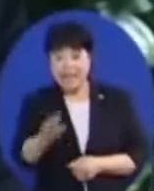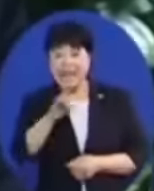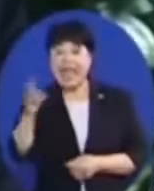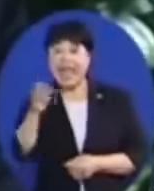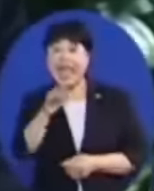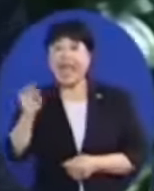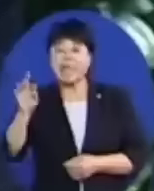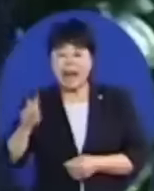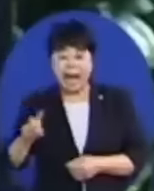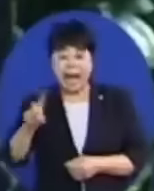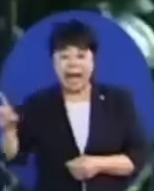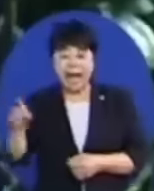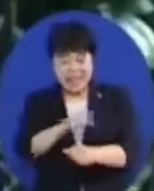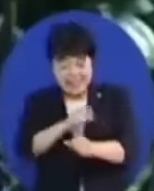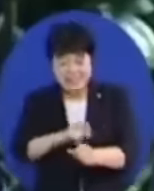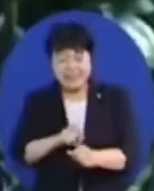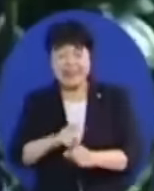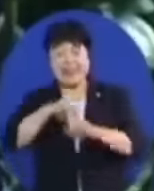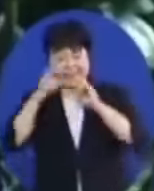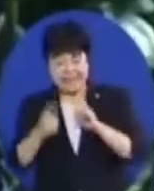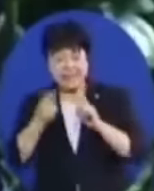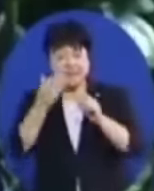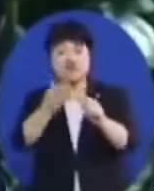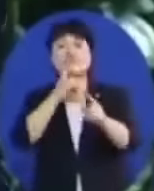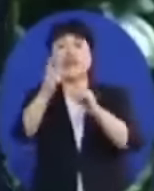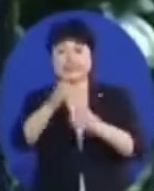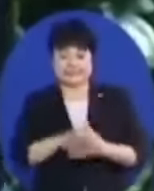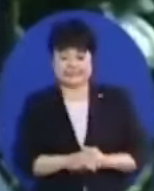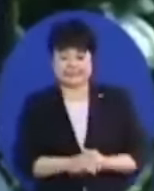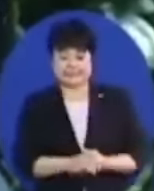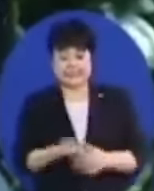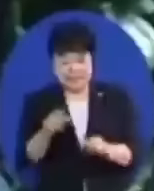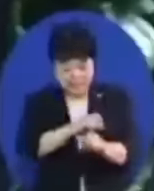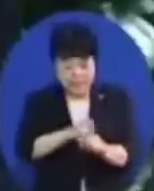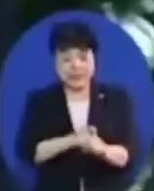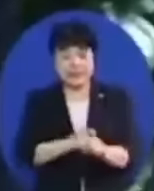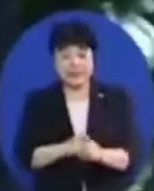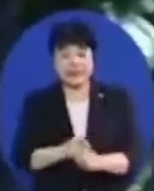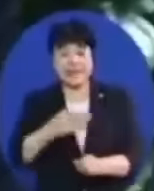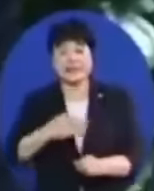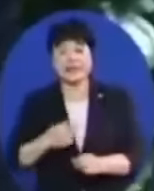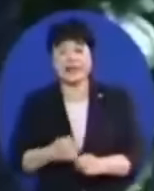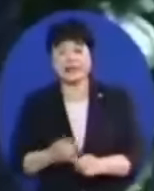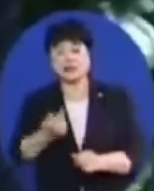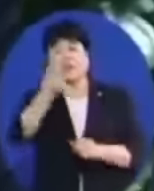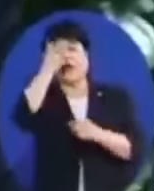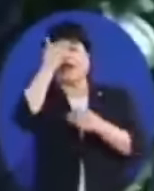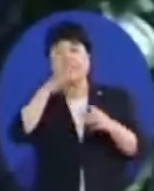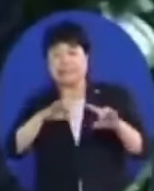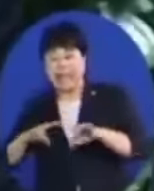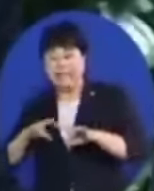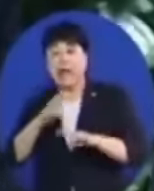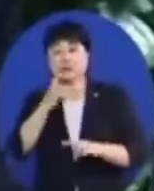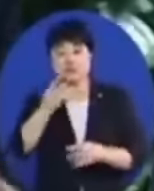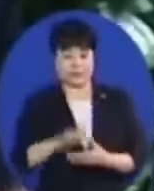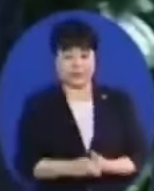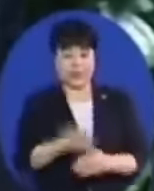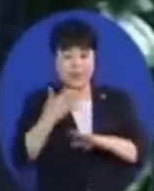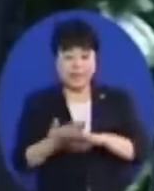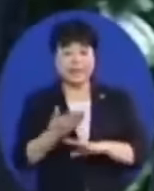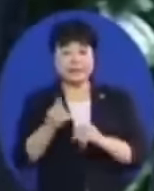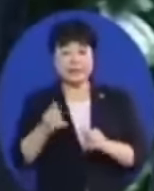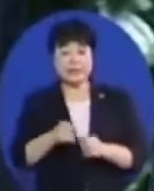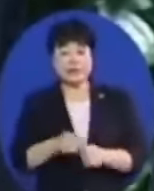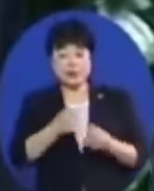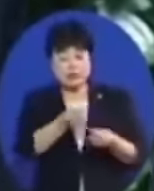레마는 성령으로 특별히 개인에게 주는 말씀인 것입니다. 특별히 하나님이 내게만 주신 말씀입니다. 다른 모든